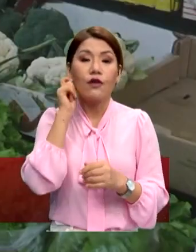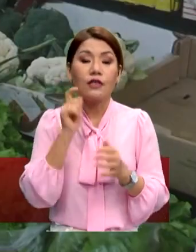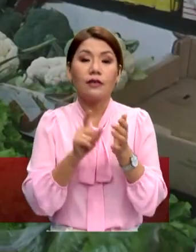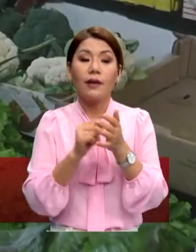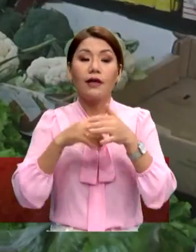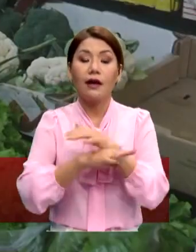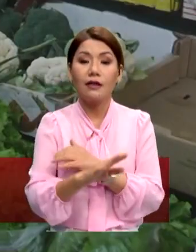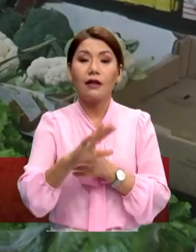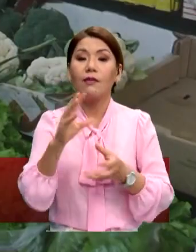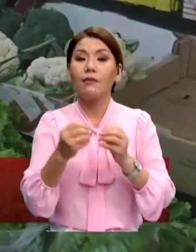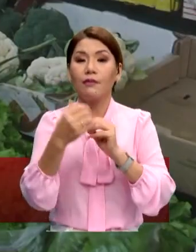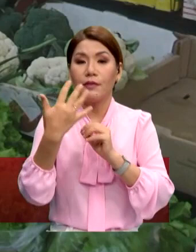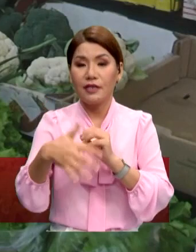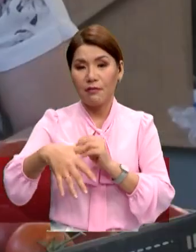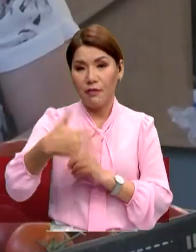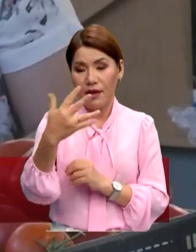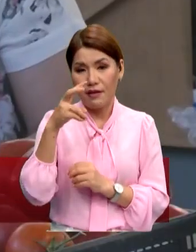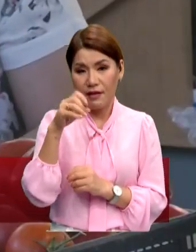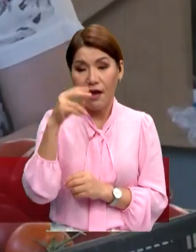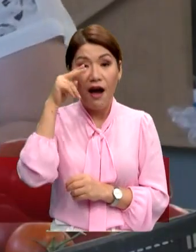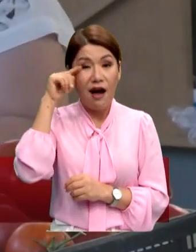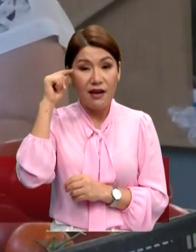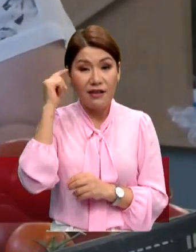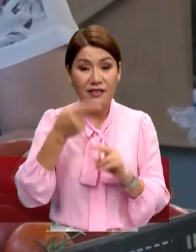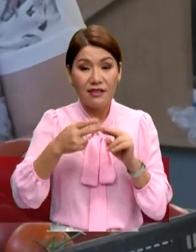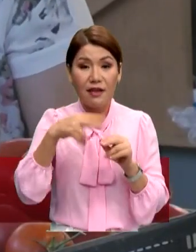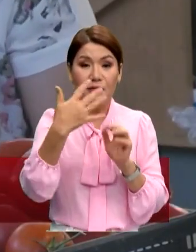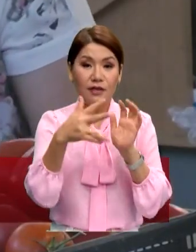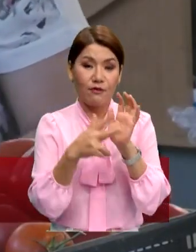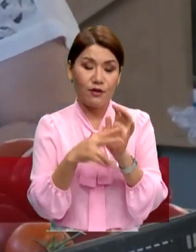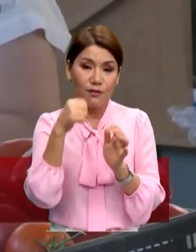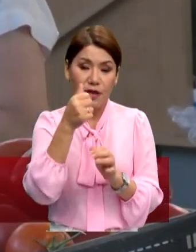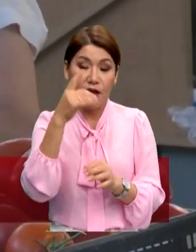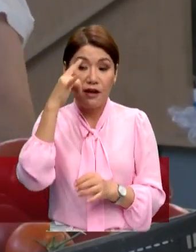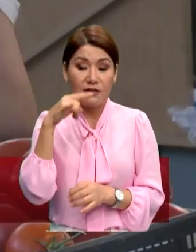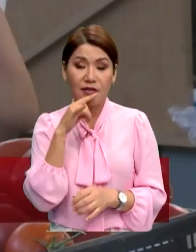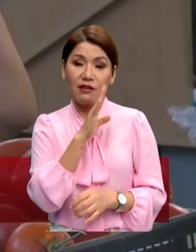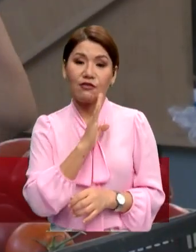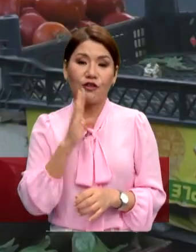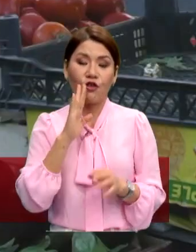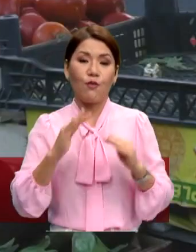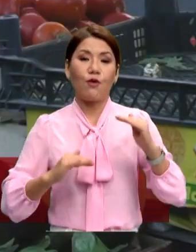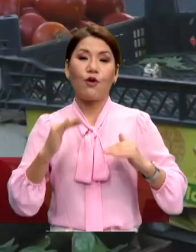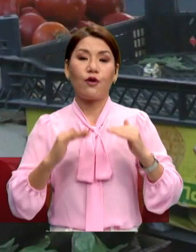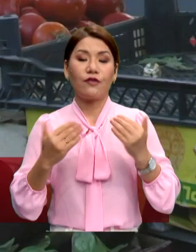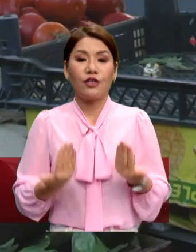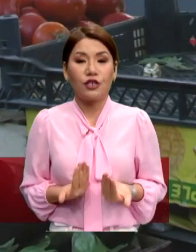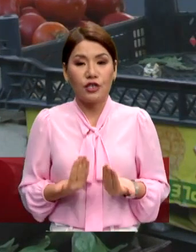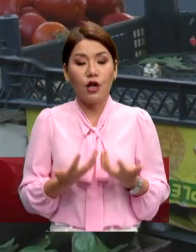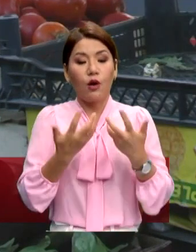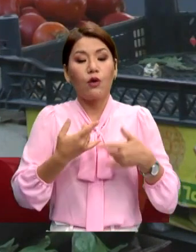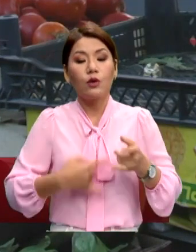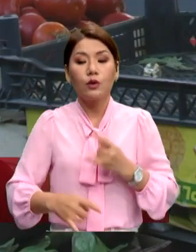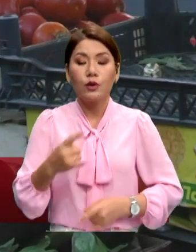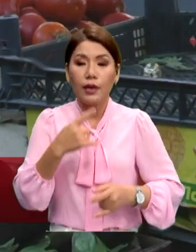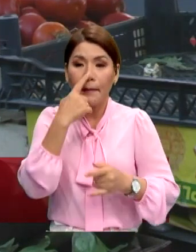на пенсию составляет 55 лет, а в Кыргызстане 58 лет. И казахстанские женщины по уровню жизни и количеству родов